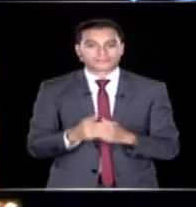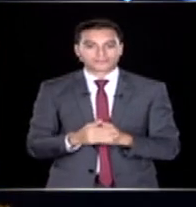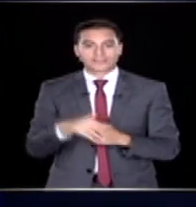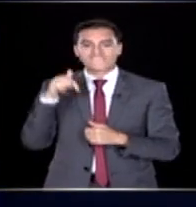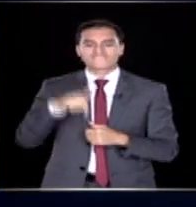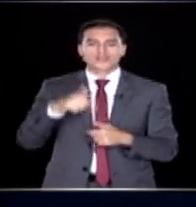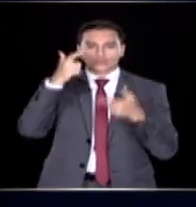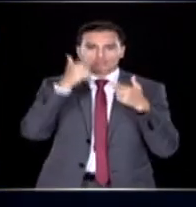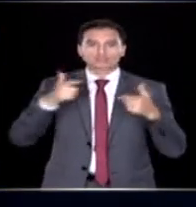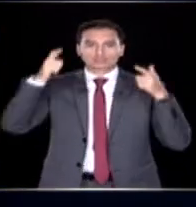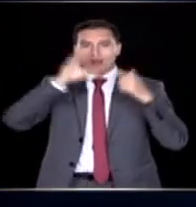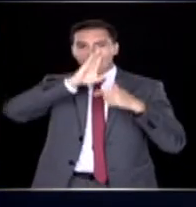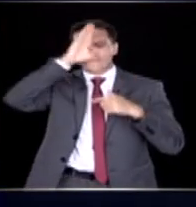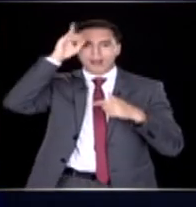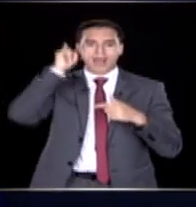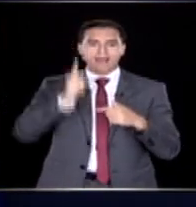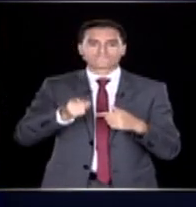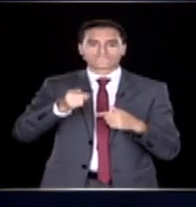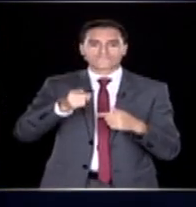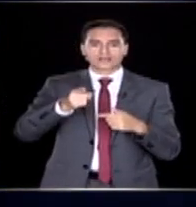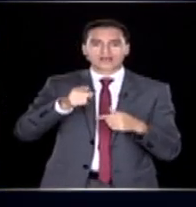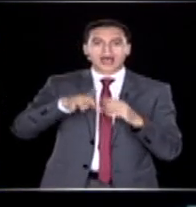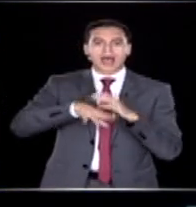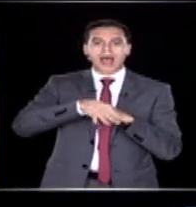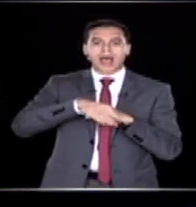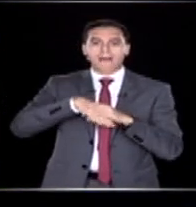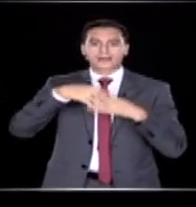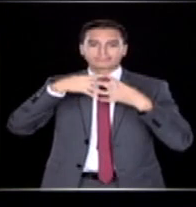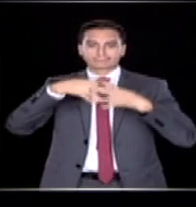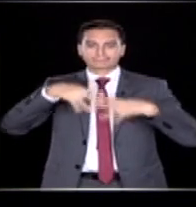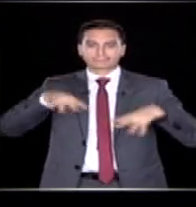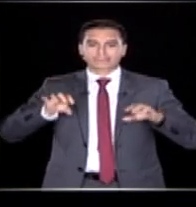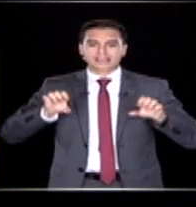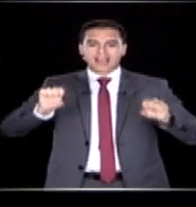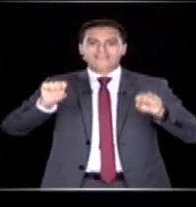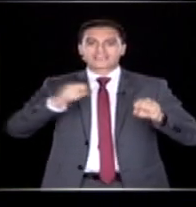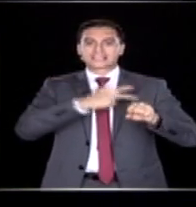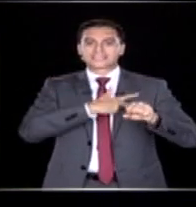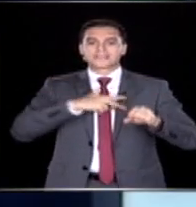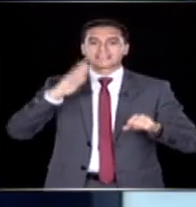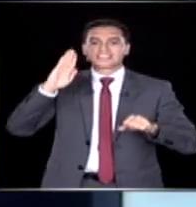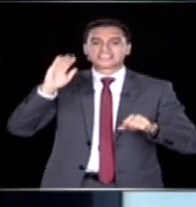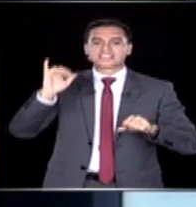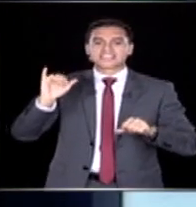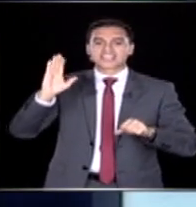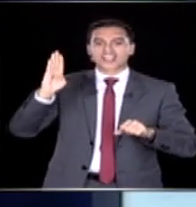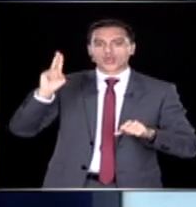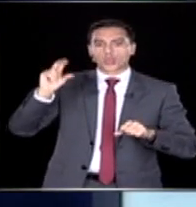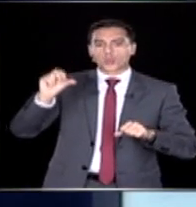في عهد أي سلطان عثماني وقع حصار سكتوار عام